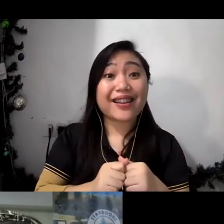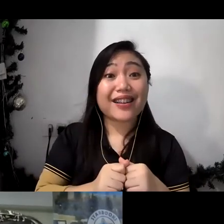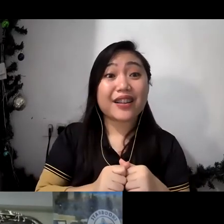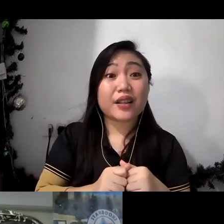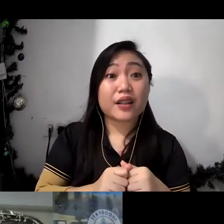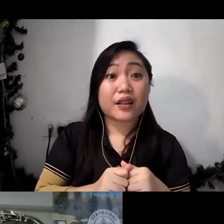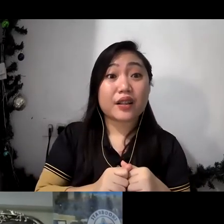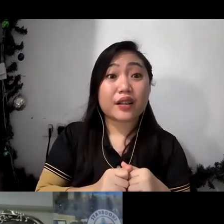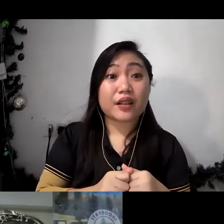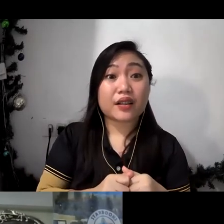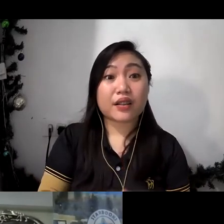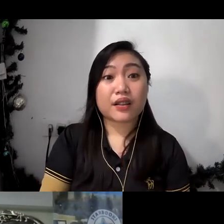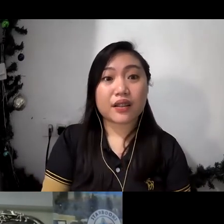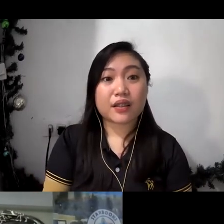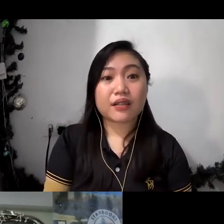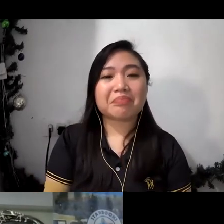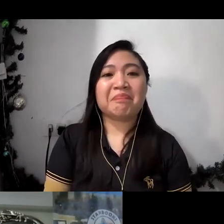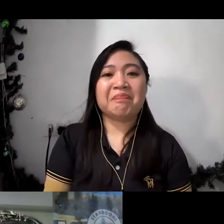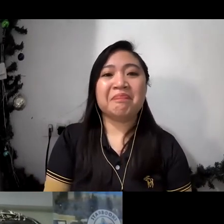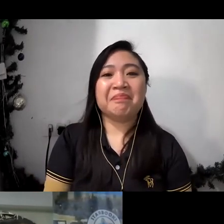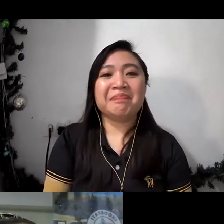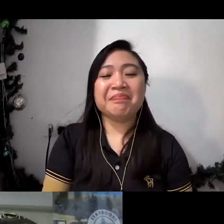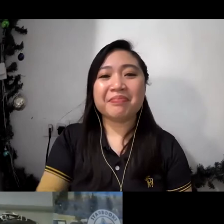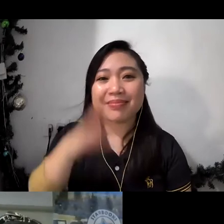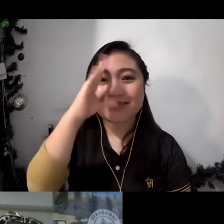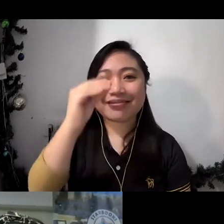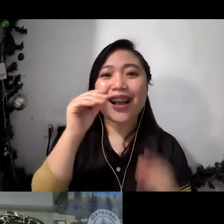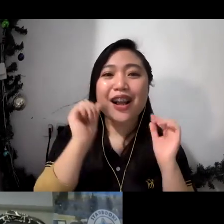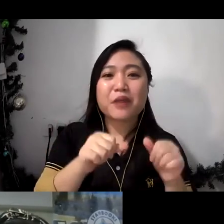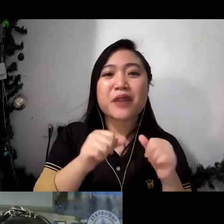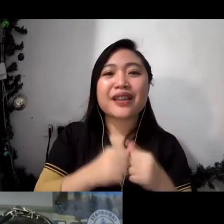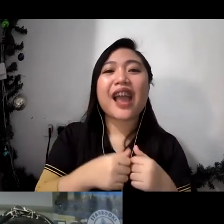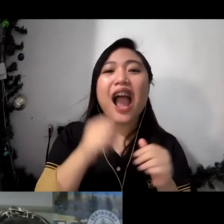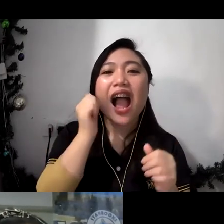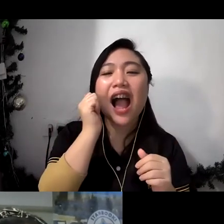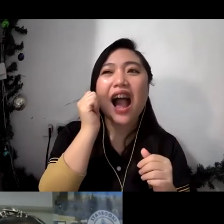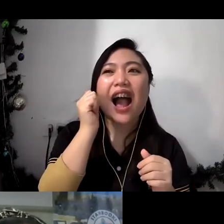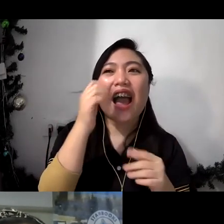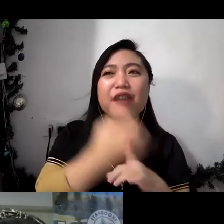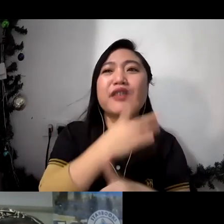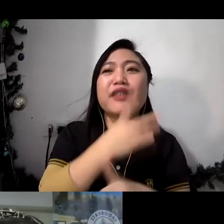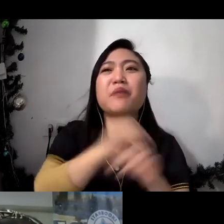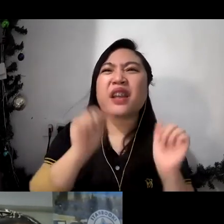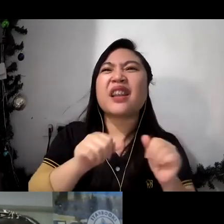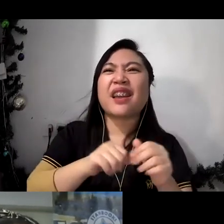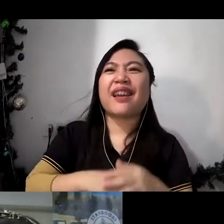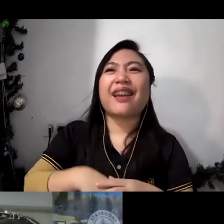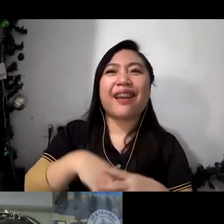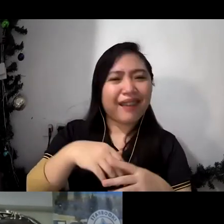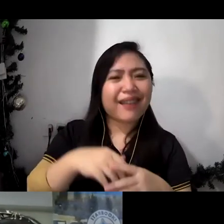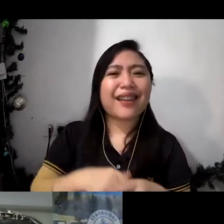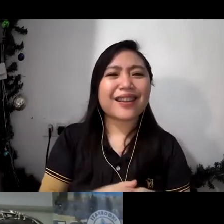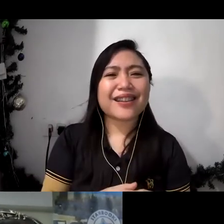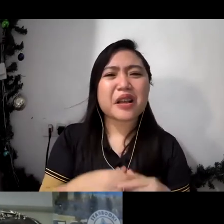lalaki pwedeng araw-araw makabuntis. Ano? Depende sa kanyang fertility. So may usapin pa rin kasi tayo ng gano'n. Ano? Kaya siguro natatakot